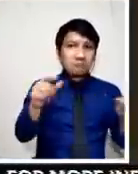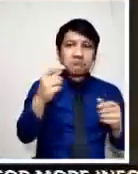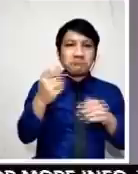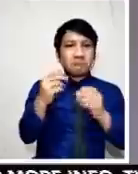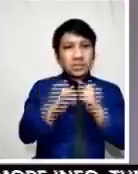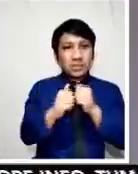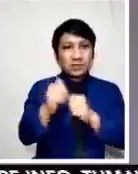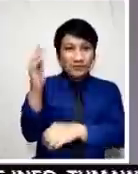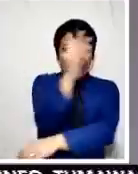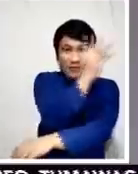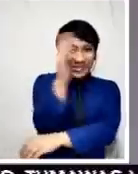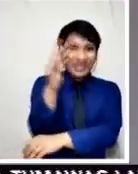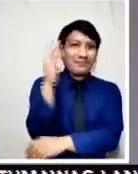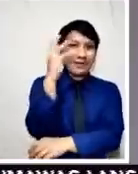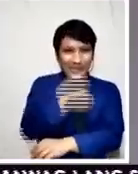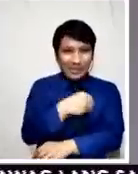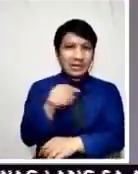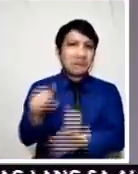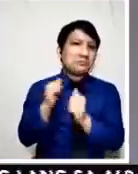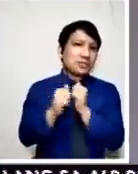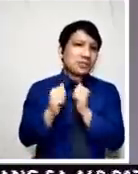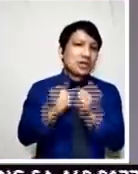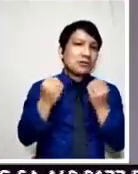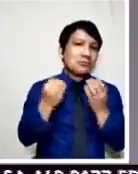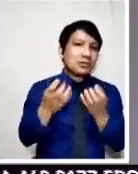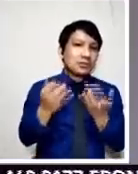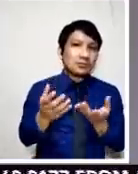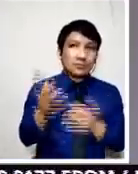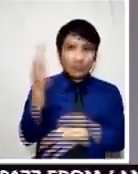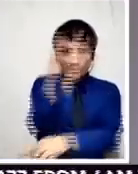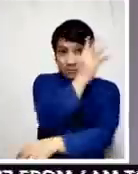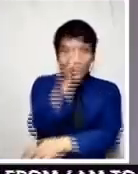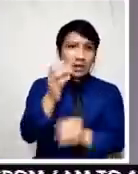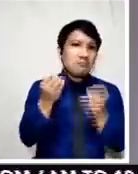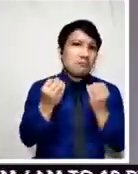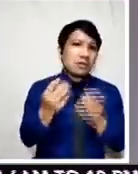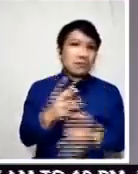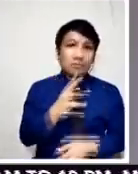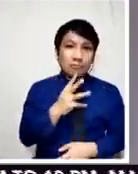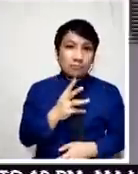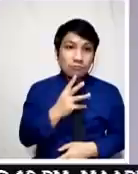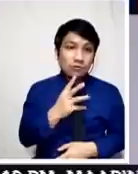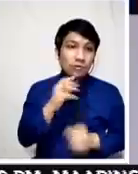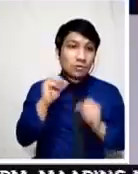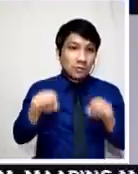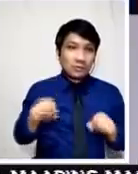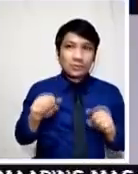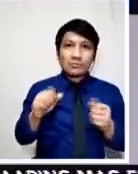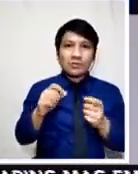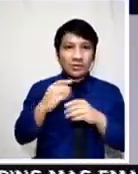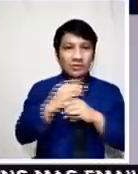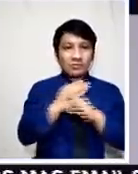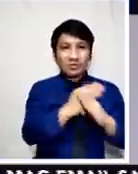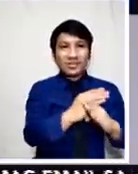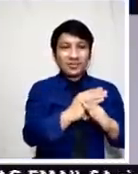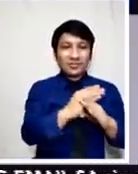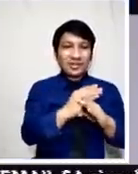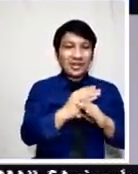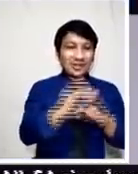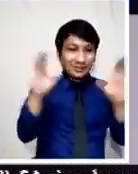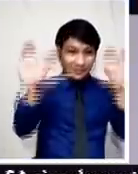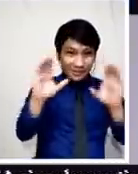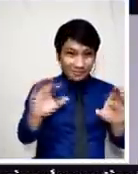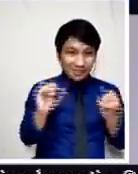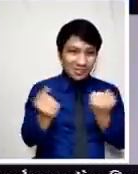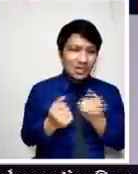maganda yung ating mga kagubatan, ibig sabihin marami tayong tubig, di ba? May panlaban tayo sa climate change. Parang life cycle yan. Ano?